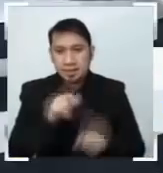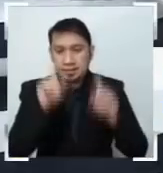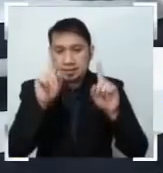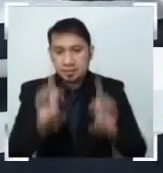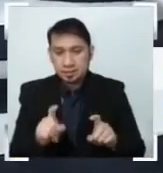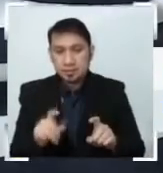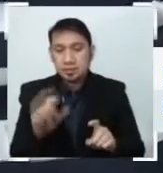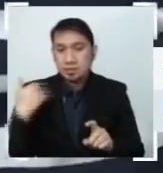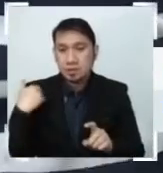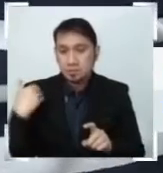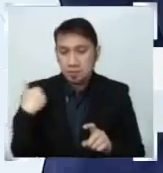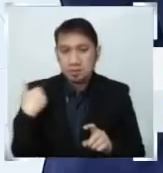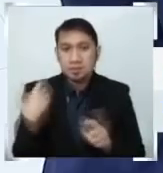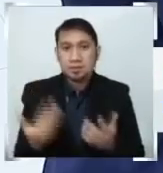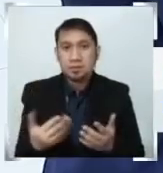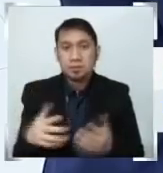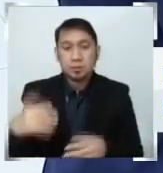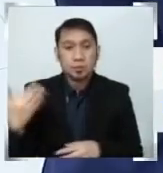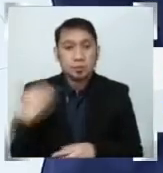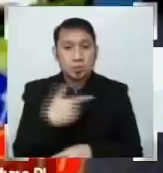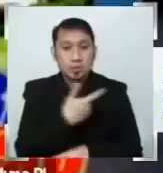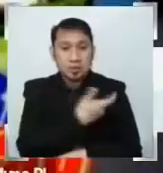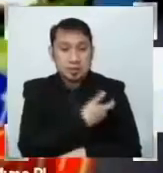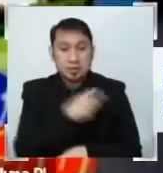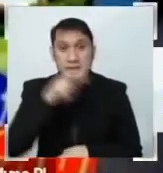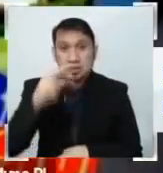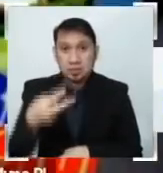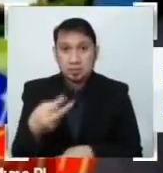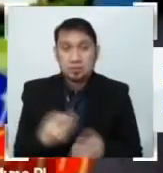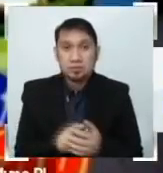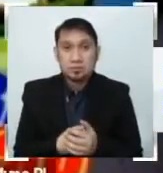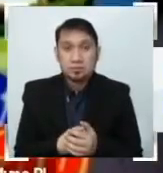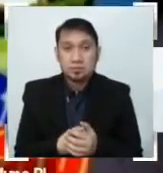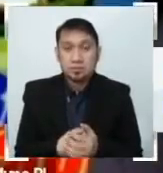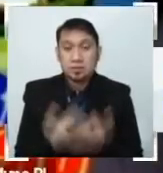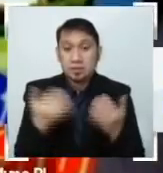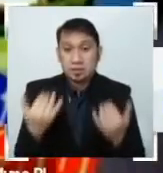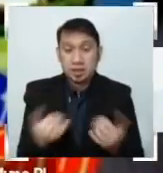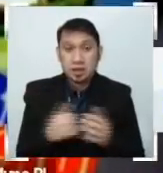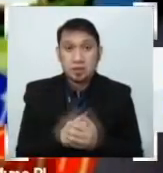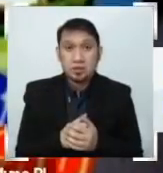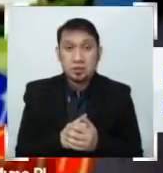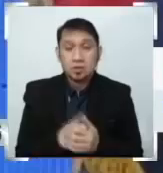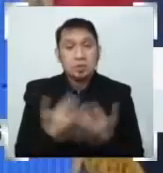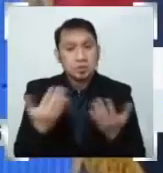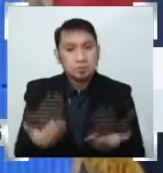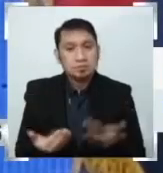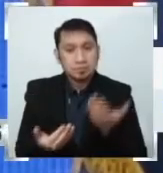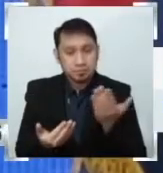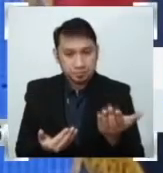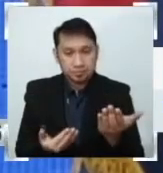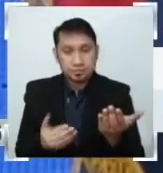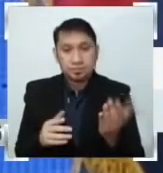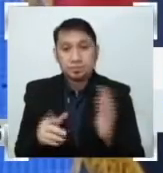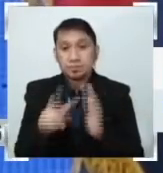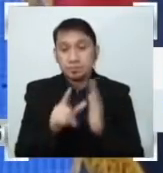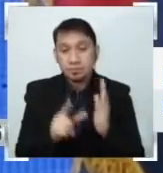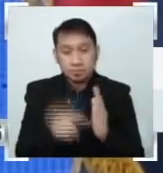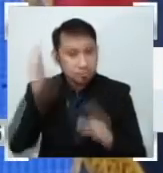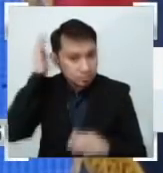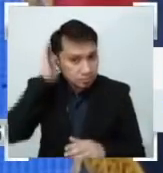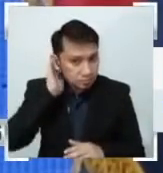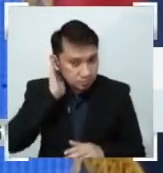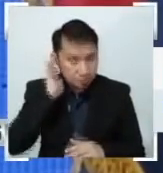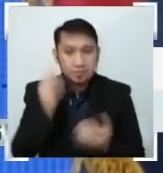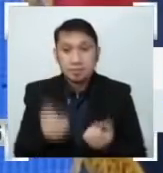prescribe ang second dose dahil sa interval nito. Ang Makabayan Block naghain ng resolusyon sa Kamara na humihimok kay Pangulong Duterte